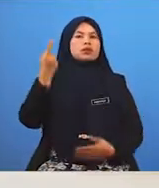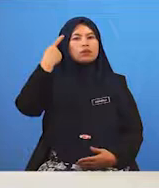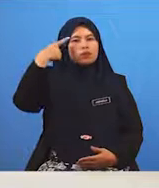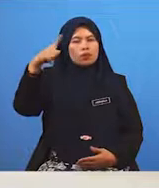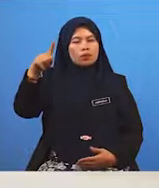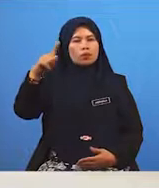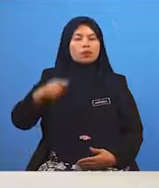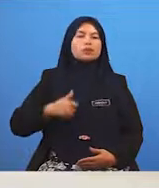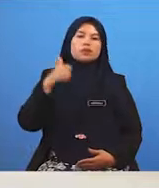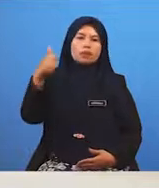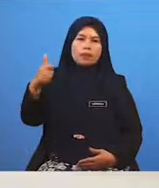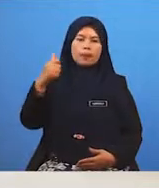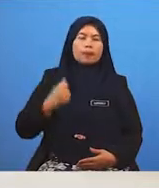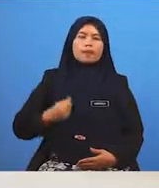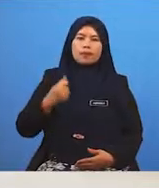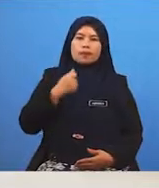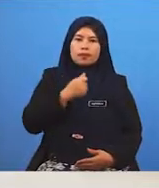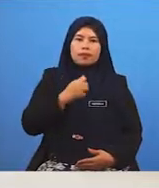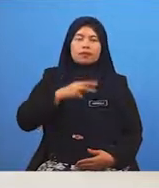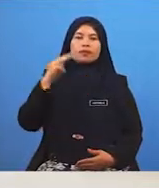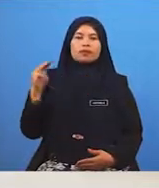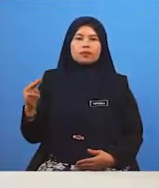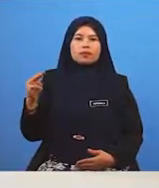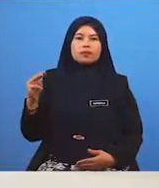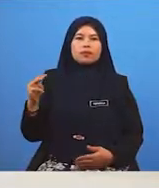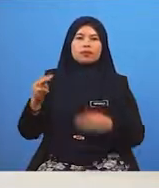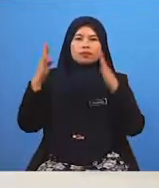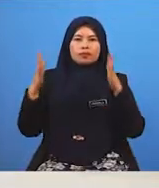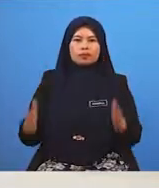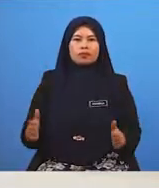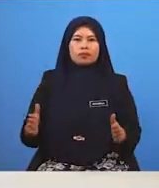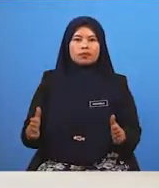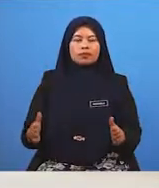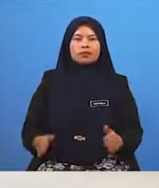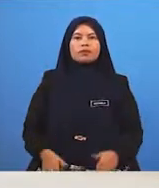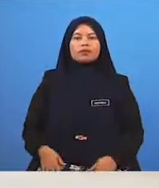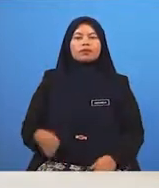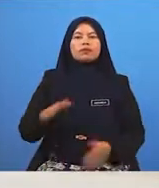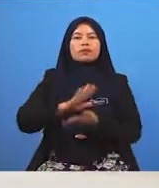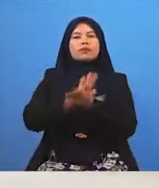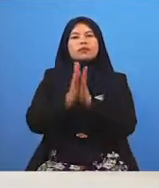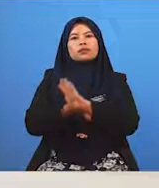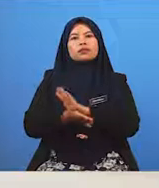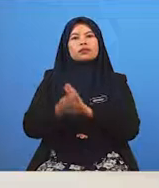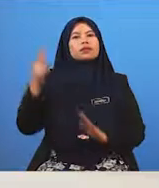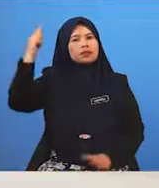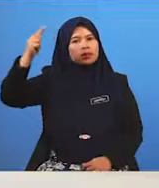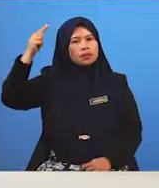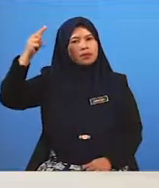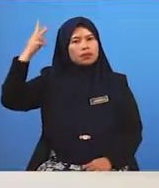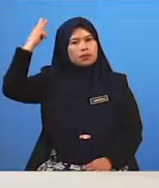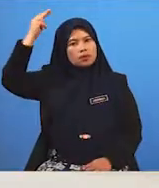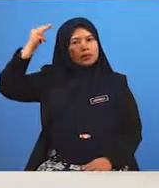manusia sekaligus menjadikan Nabi Muhammad sallallahu alaihi wasallam sebagai